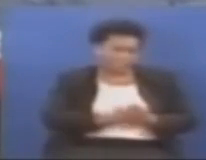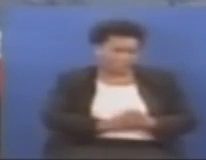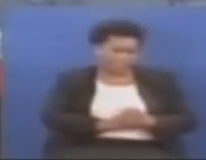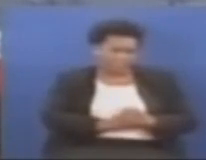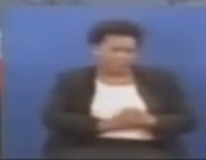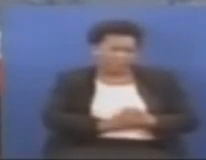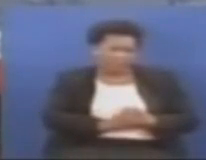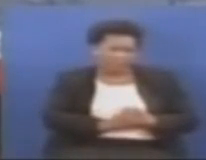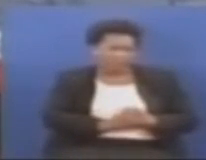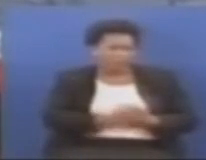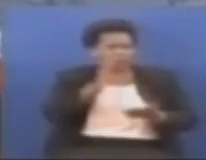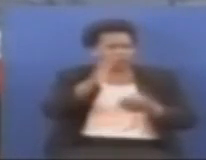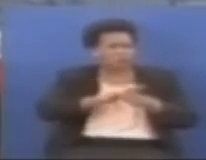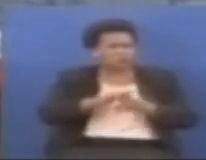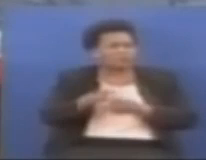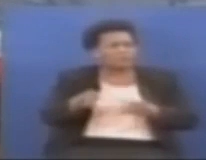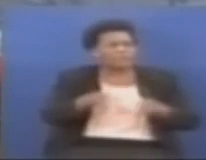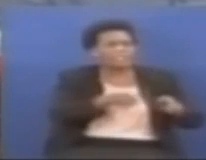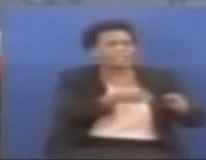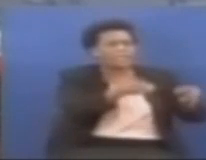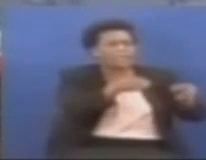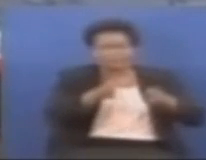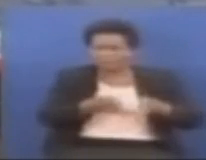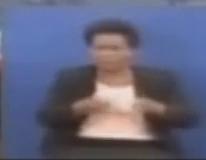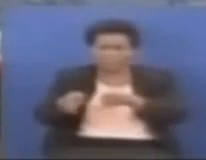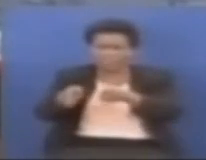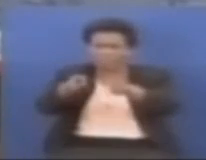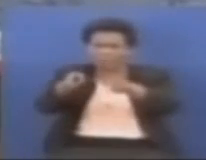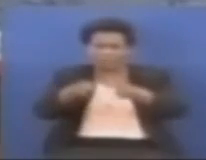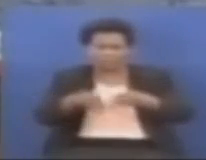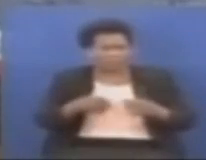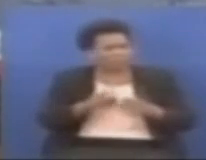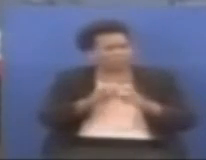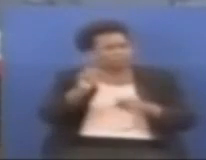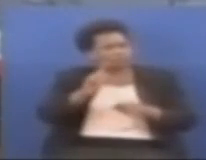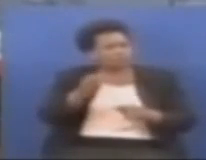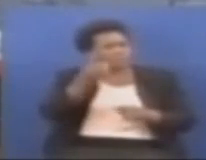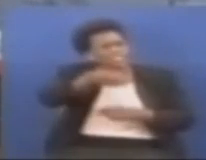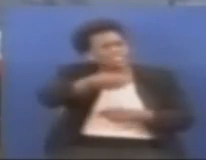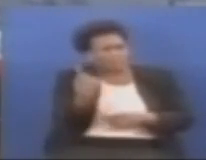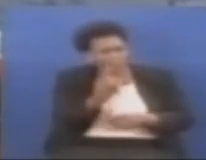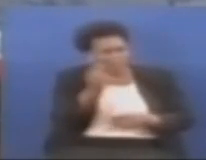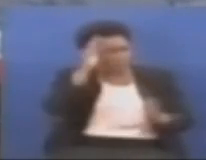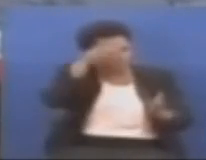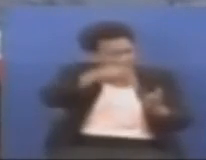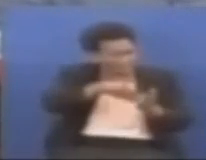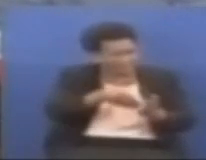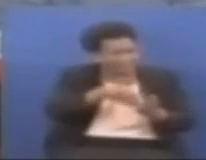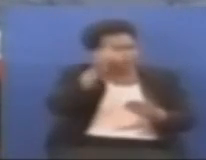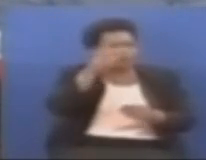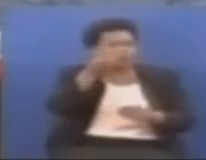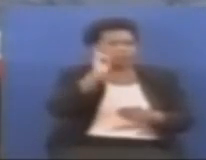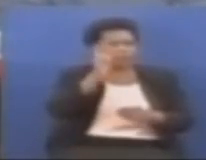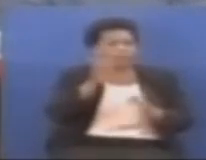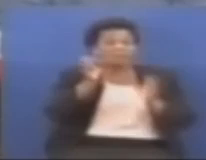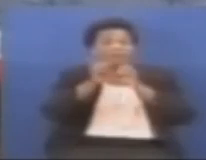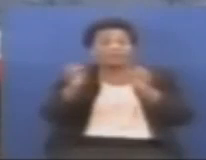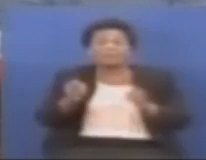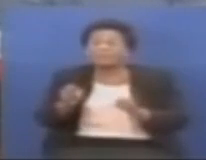Baraka, Mfereji, Ndonyo na Ado, Mswakini, Maitodia, Emerua,